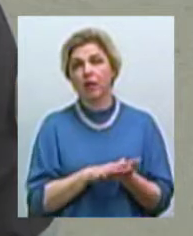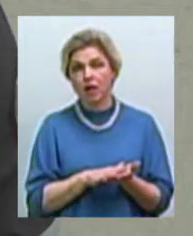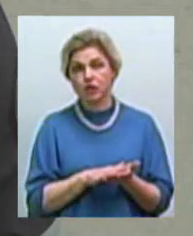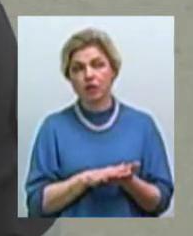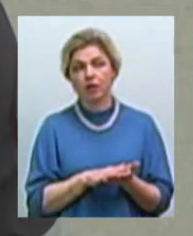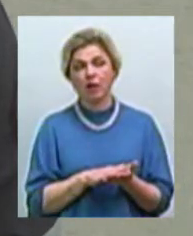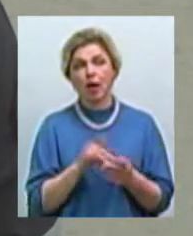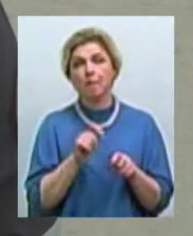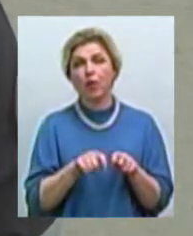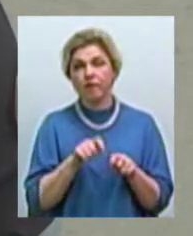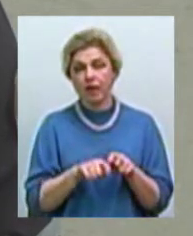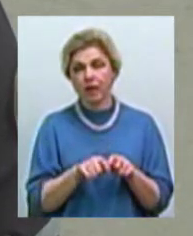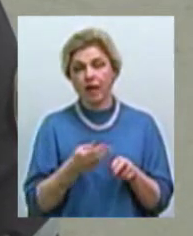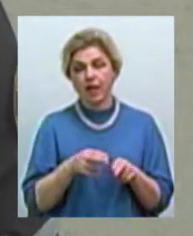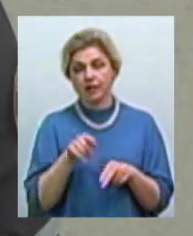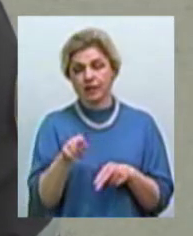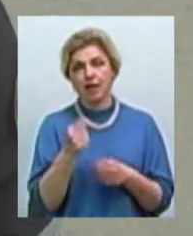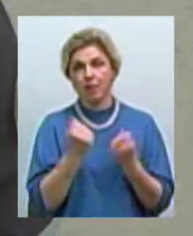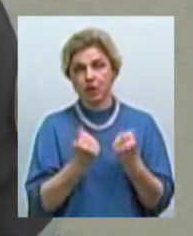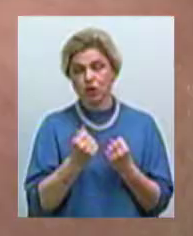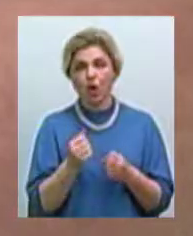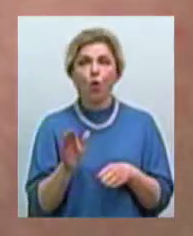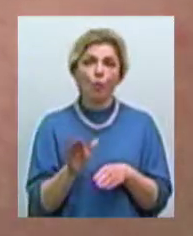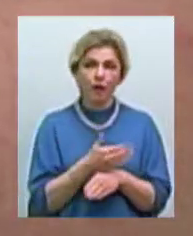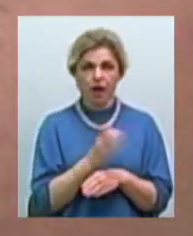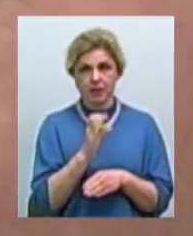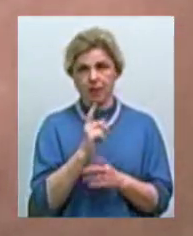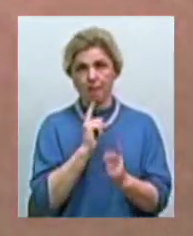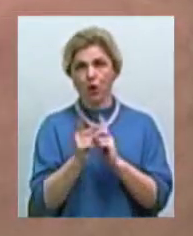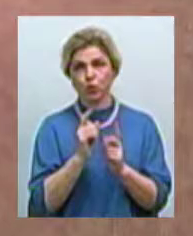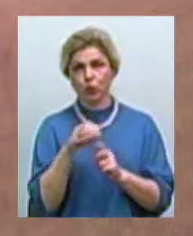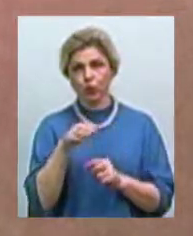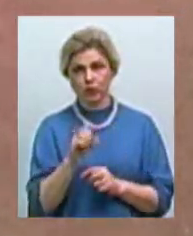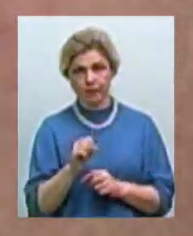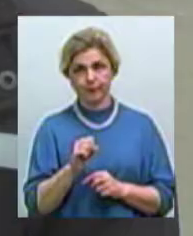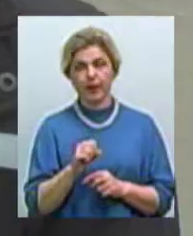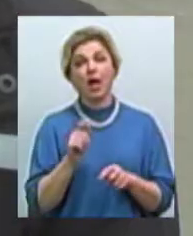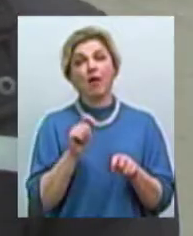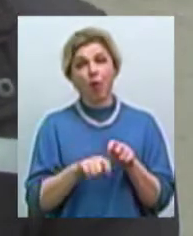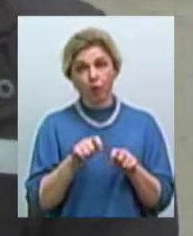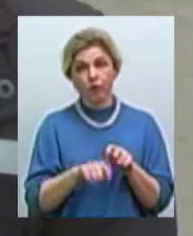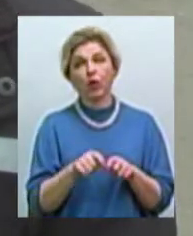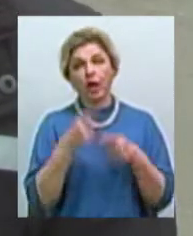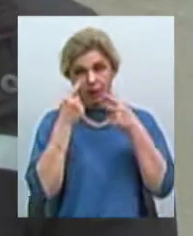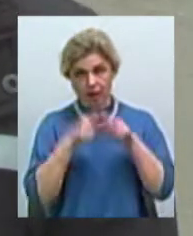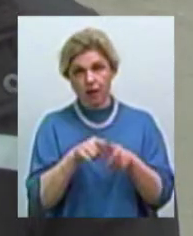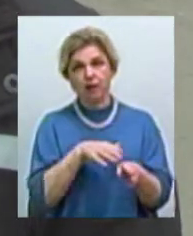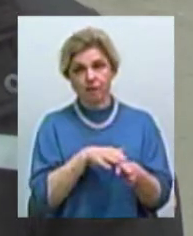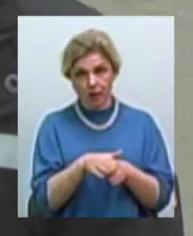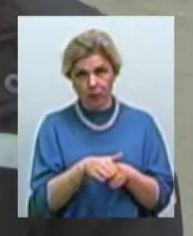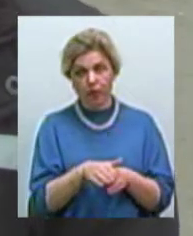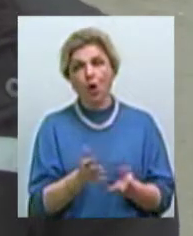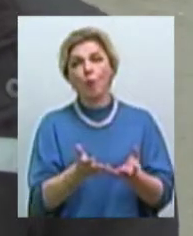З подальшою перевіркою даний транспортний засіб був знятий з маршрута. Пройти техогляд, отримати протокол